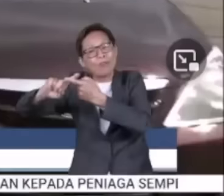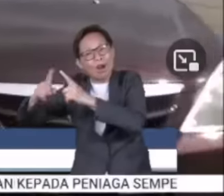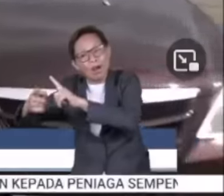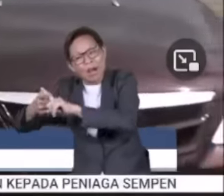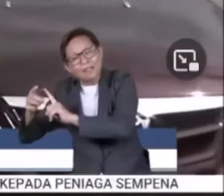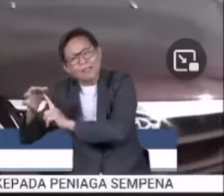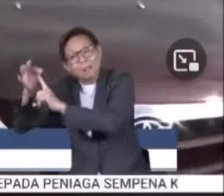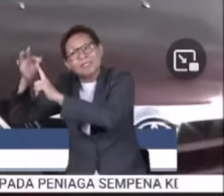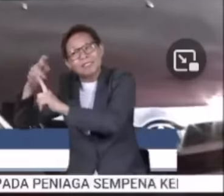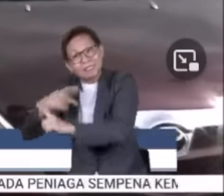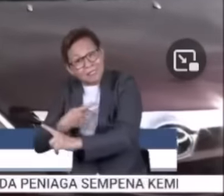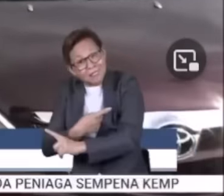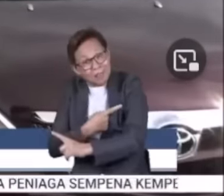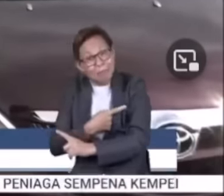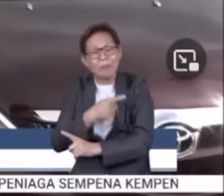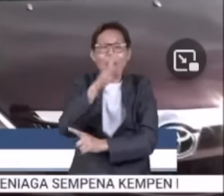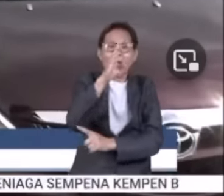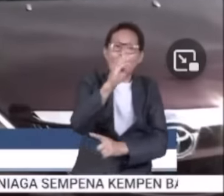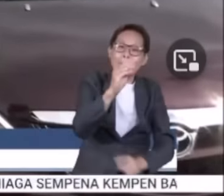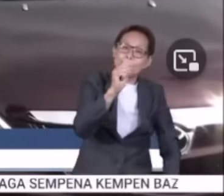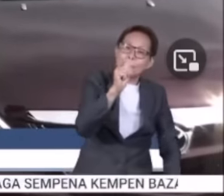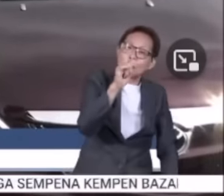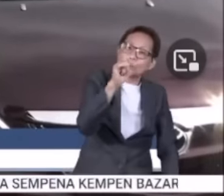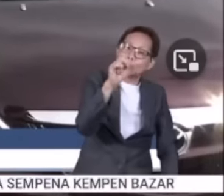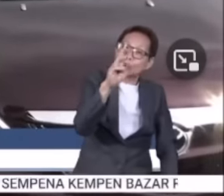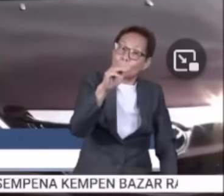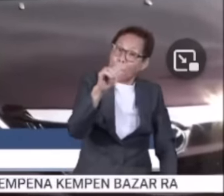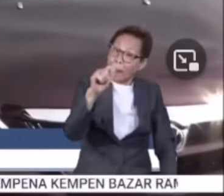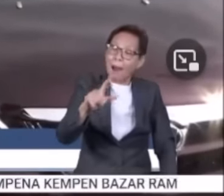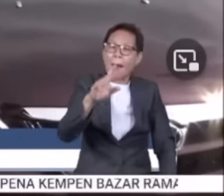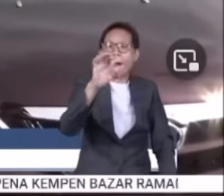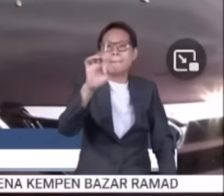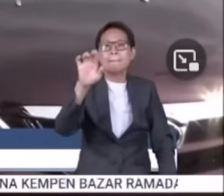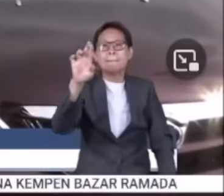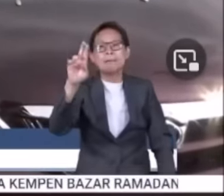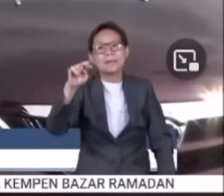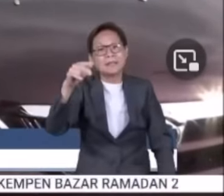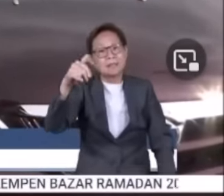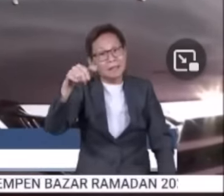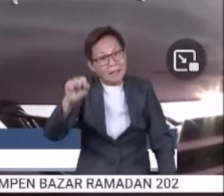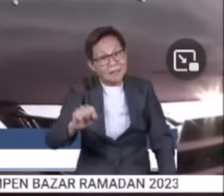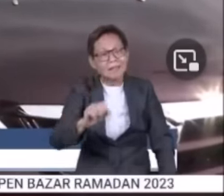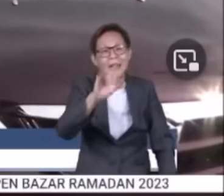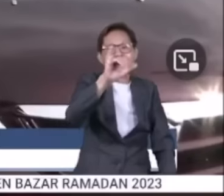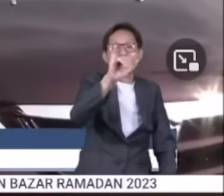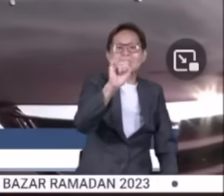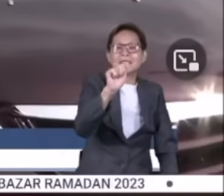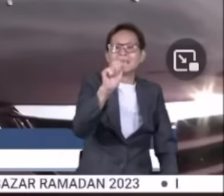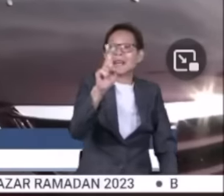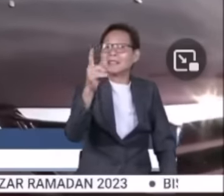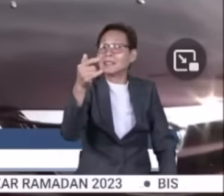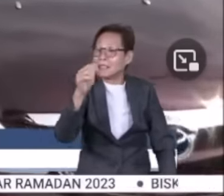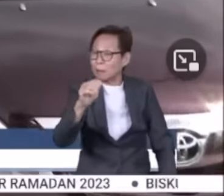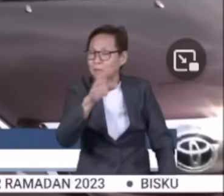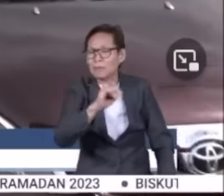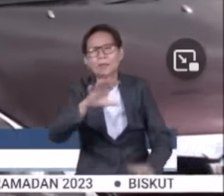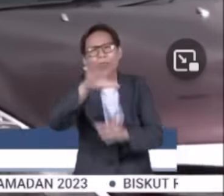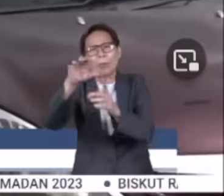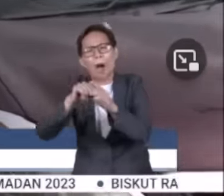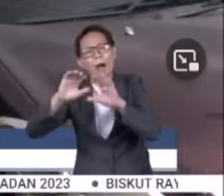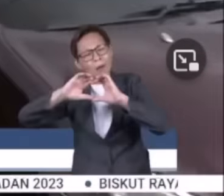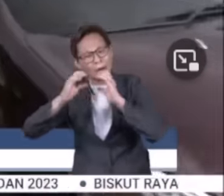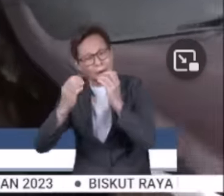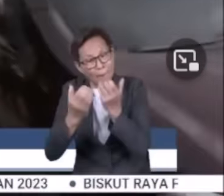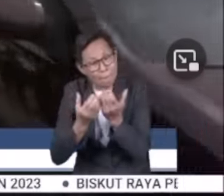rakan-rakan strategik kita, Baitul Mal, Bernas, Yadim dan seumpamanya. Dan termasuk